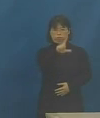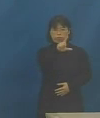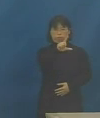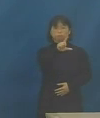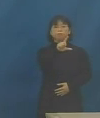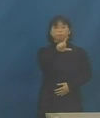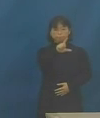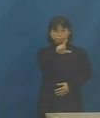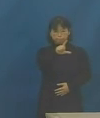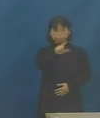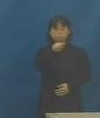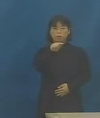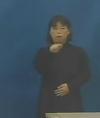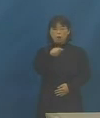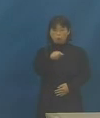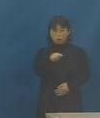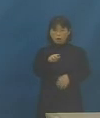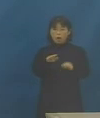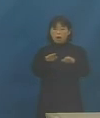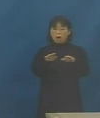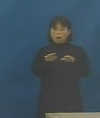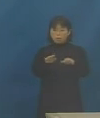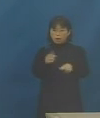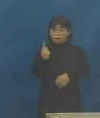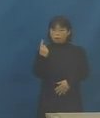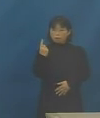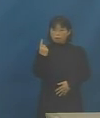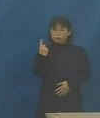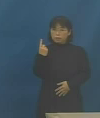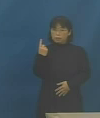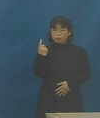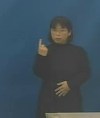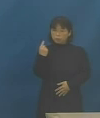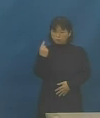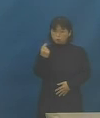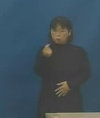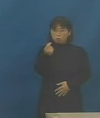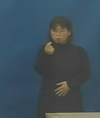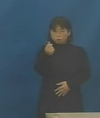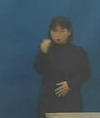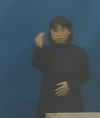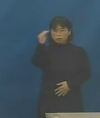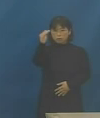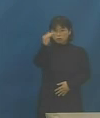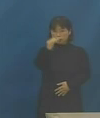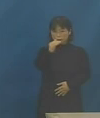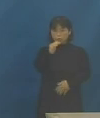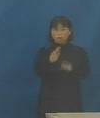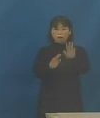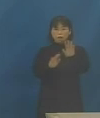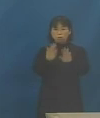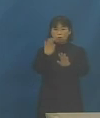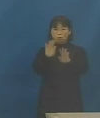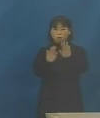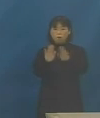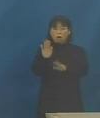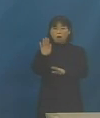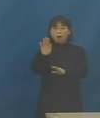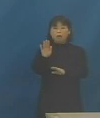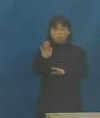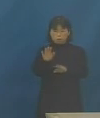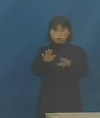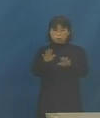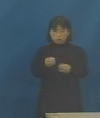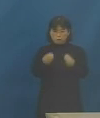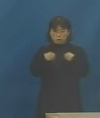まぁこれがあの一旦今あの昨日は若干子下がった形になっています必死で今追いかけ